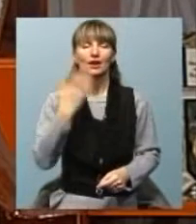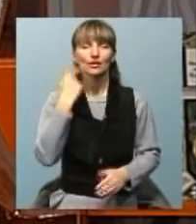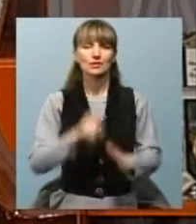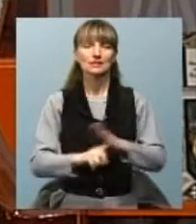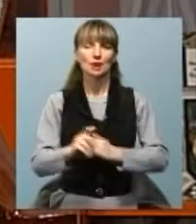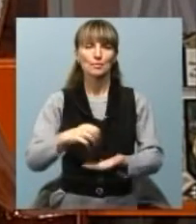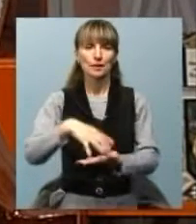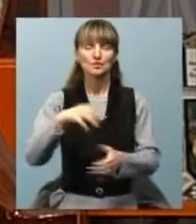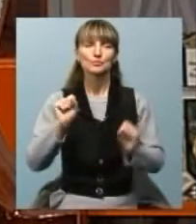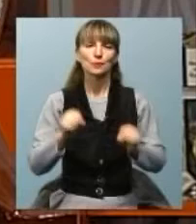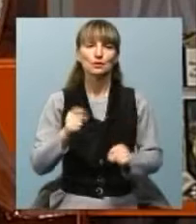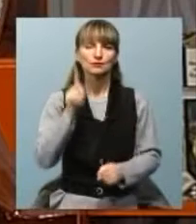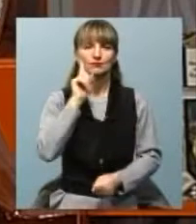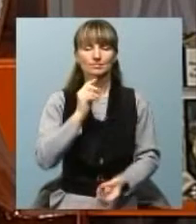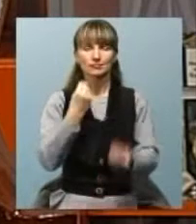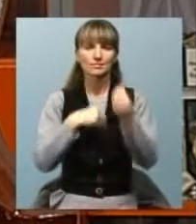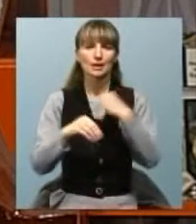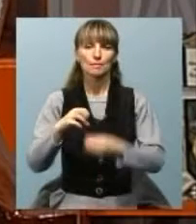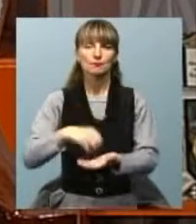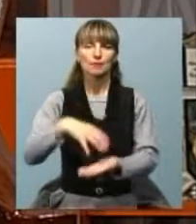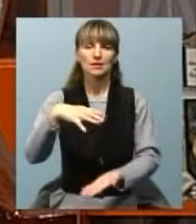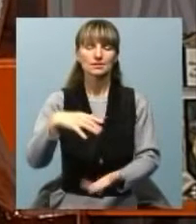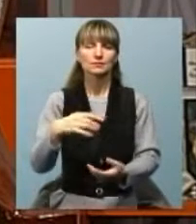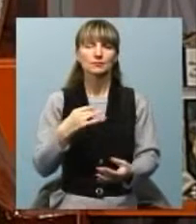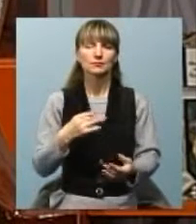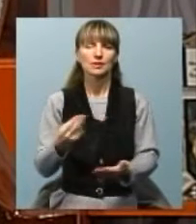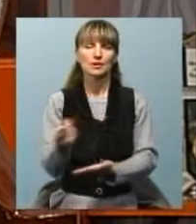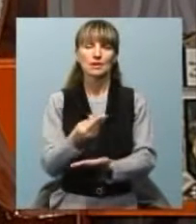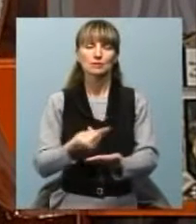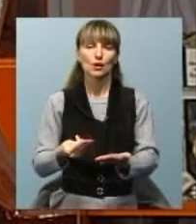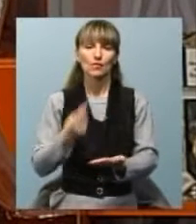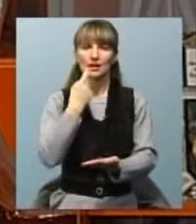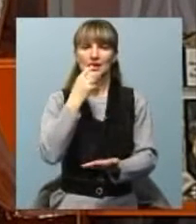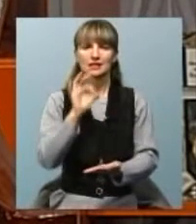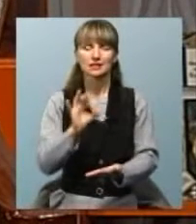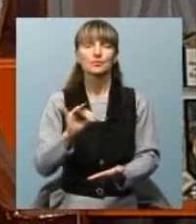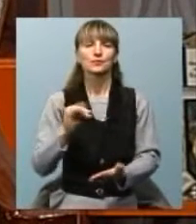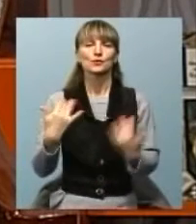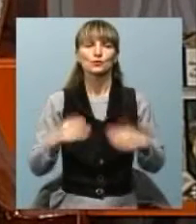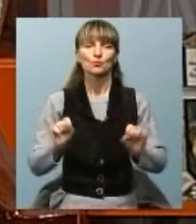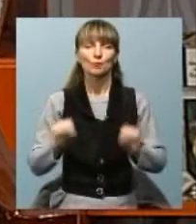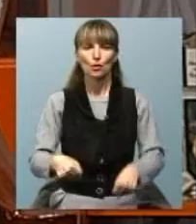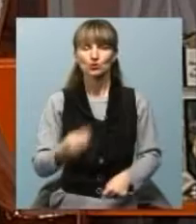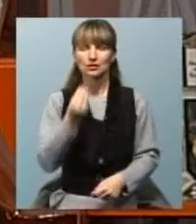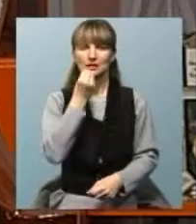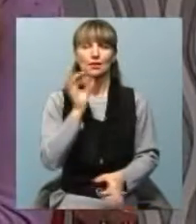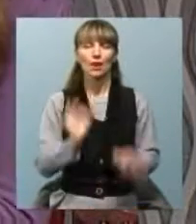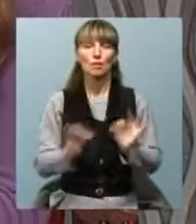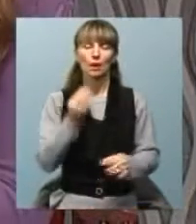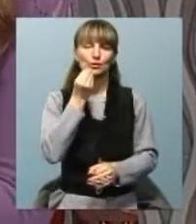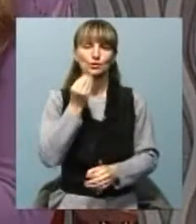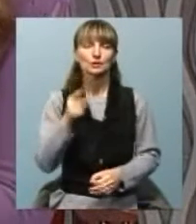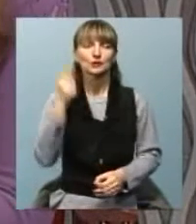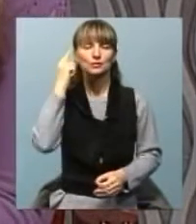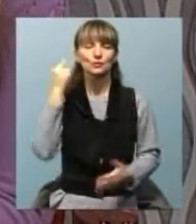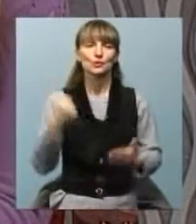наступає Великдень, можна посмакувати пасками, порозмалювати писанки. І вже можна їсти нормальну їжу. А ти